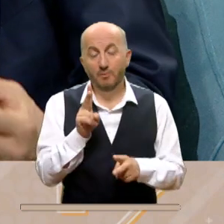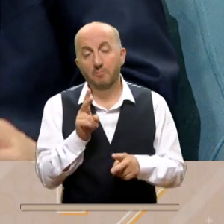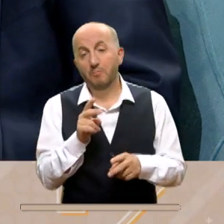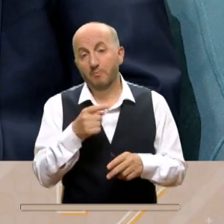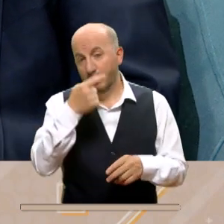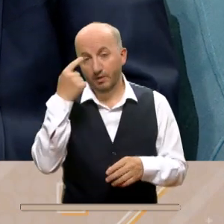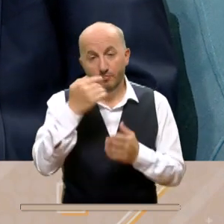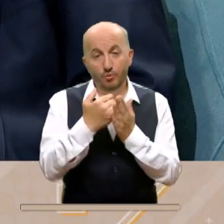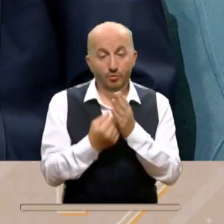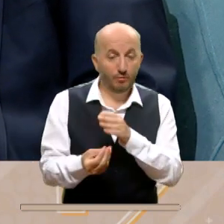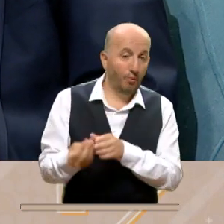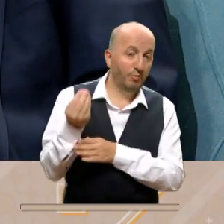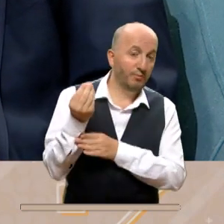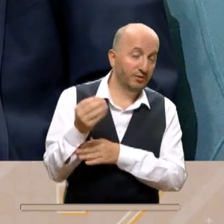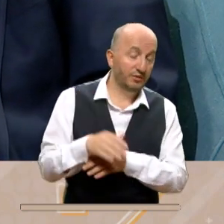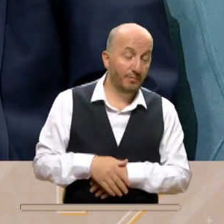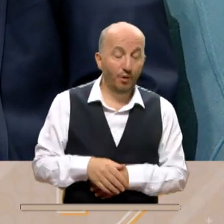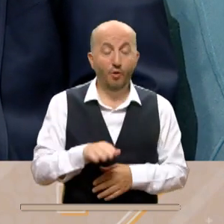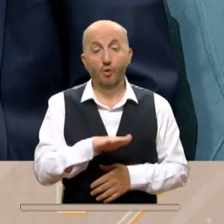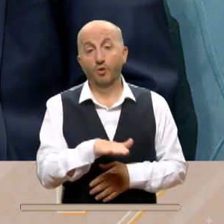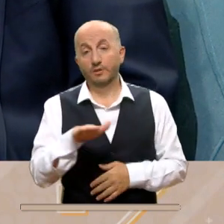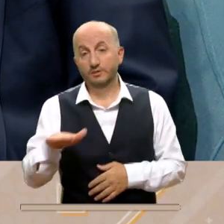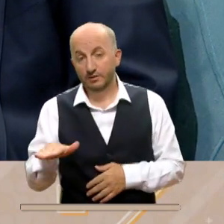plana çıkabiliyor. Öğrencilerimizin